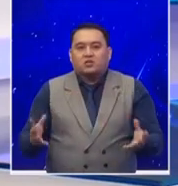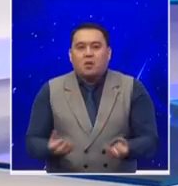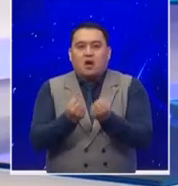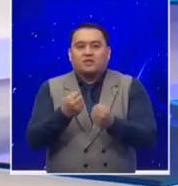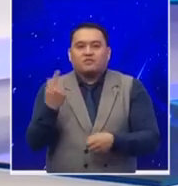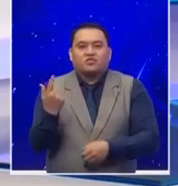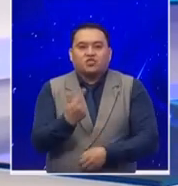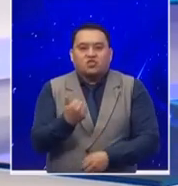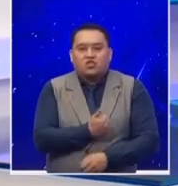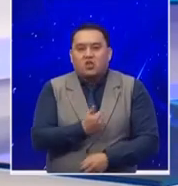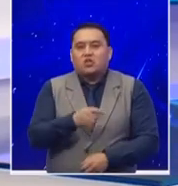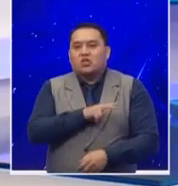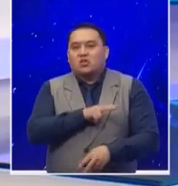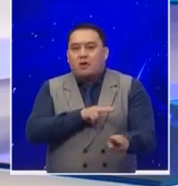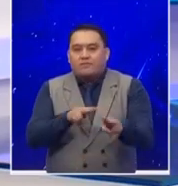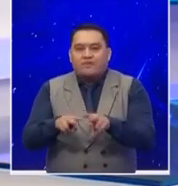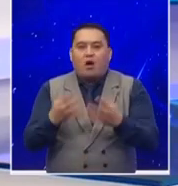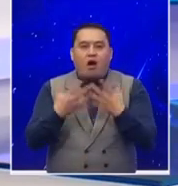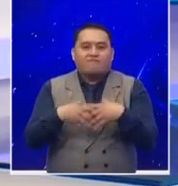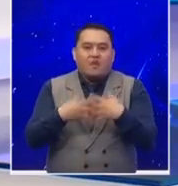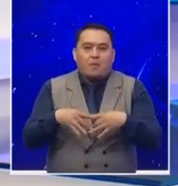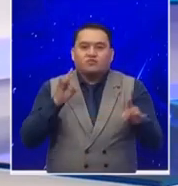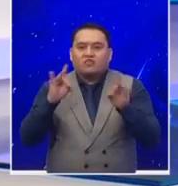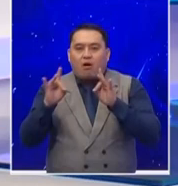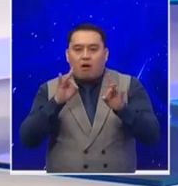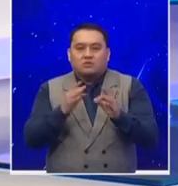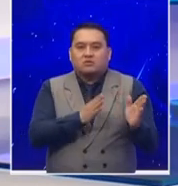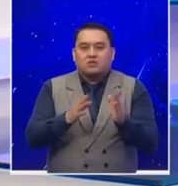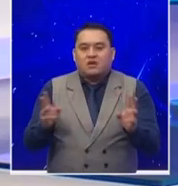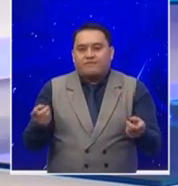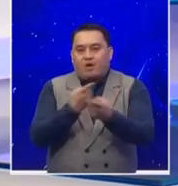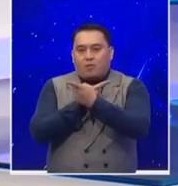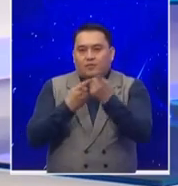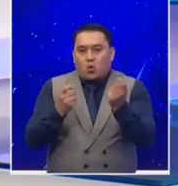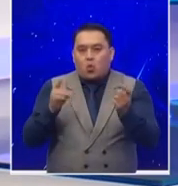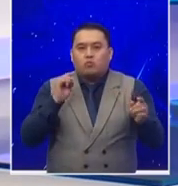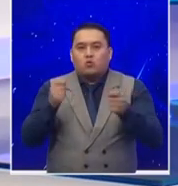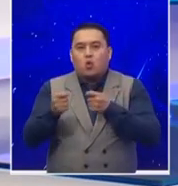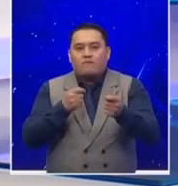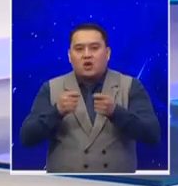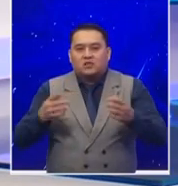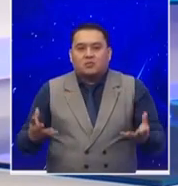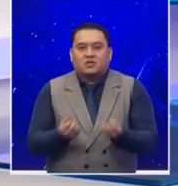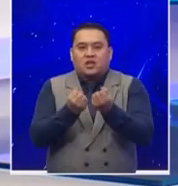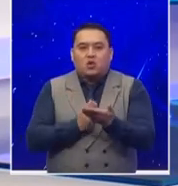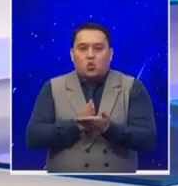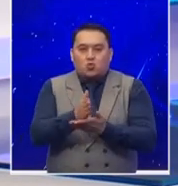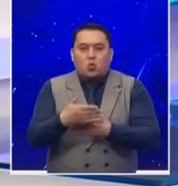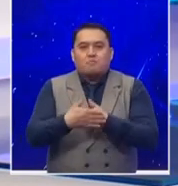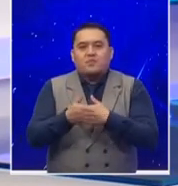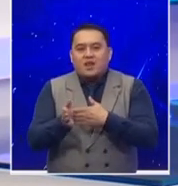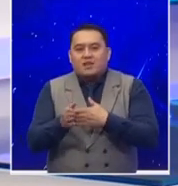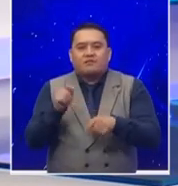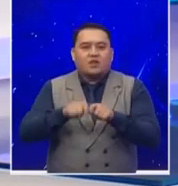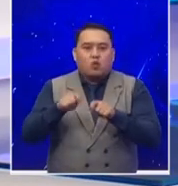течение недели проверяли работу автоматических пожарных сигнализаций, систем оповещения и управления эвакуацией людей, наличие первичных